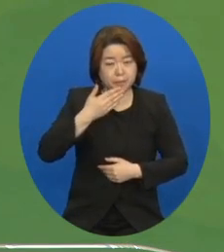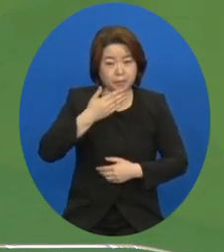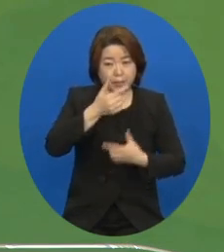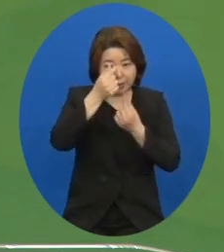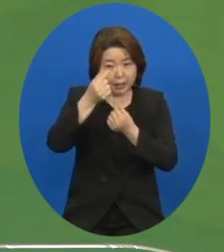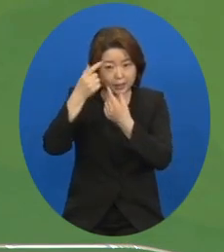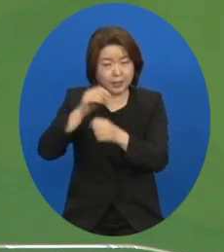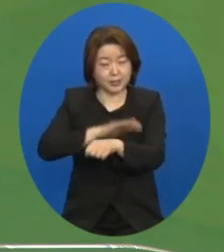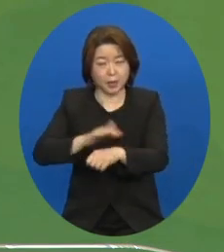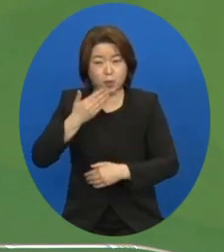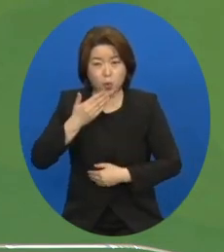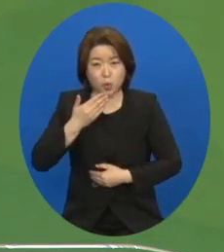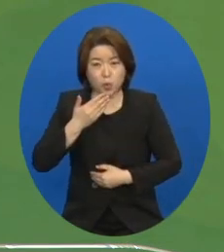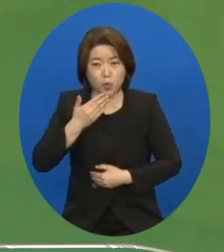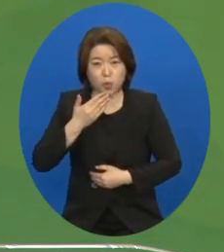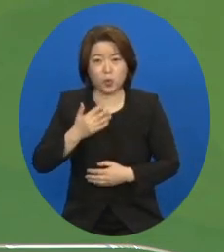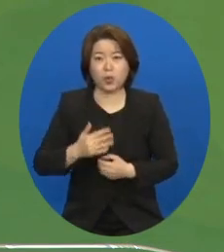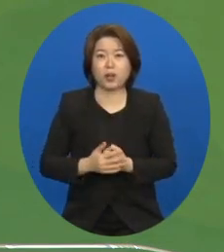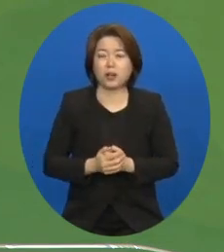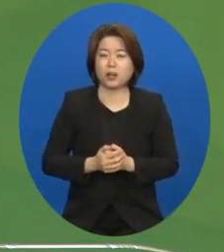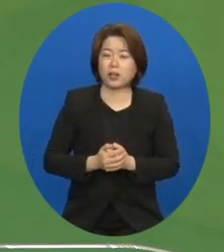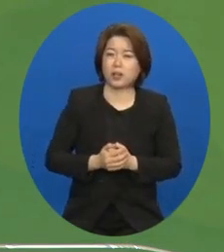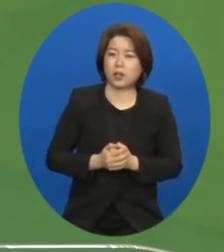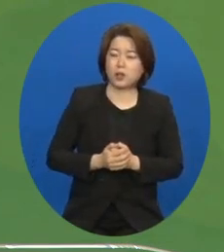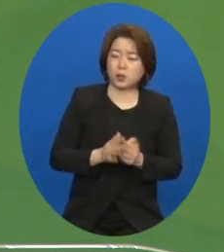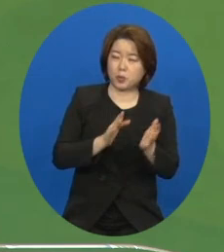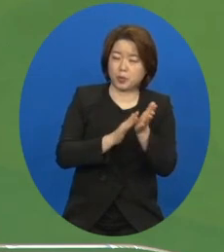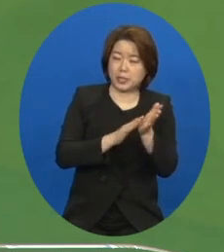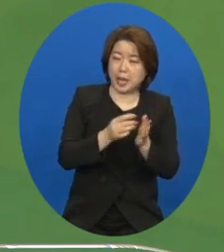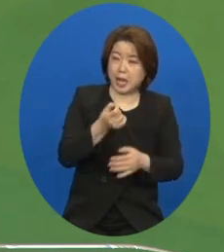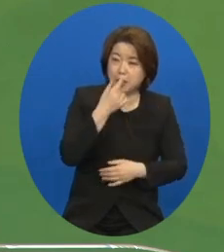잘 드시나요? 혹시 약을 먹어야 되는 그